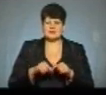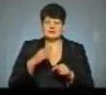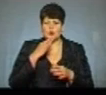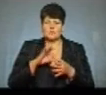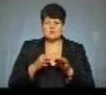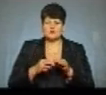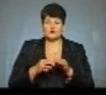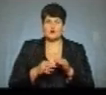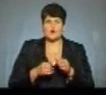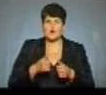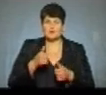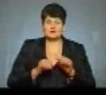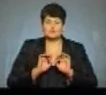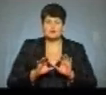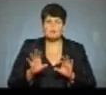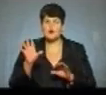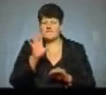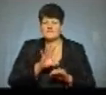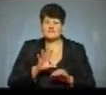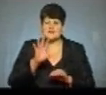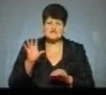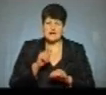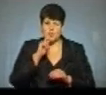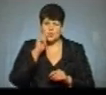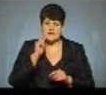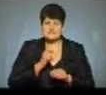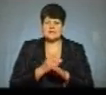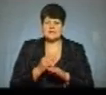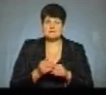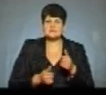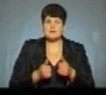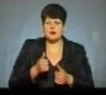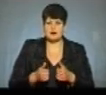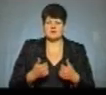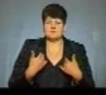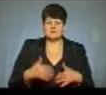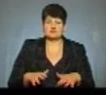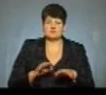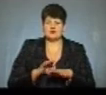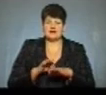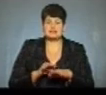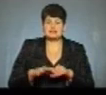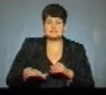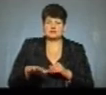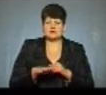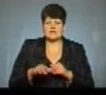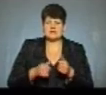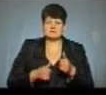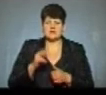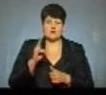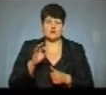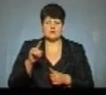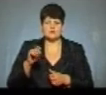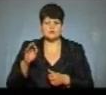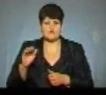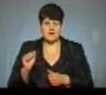України Віталій Ігнатенко розповів про всеукраїнський етап змагань. Ми провели вже зональні змагання в Козові,